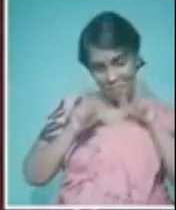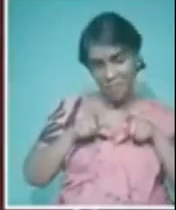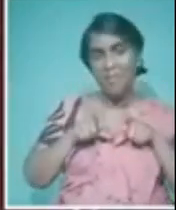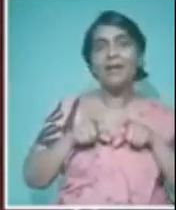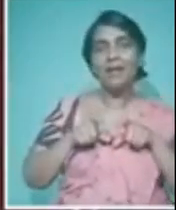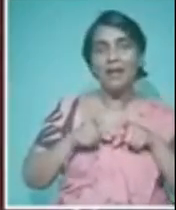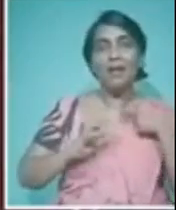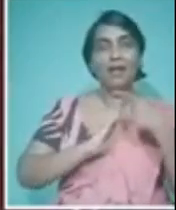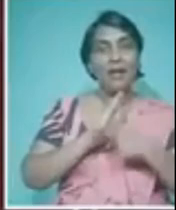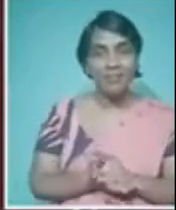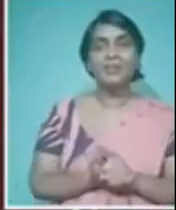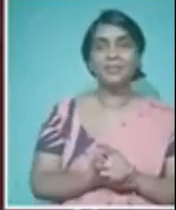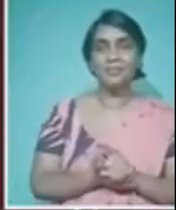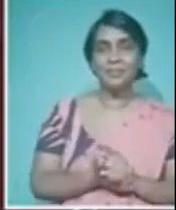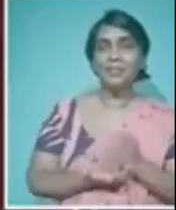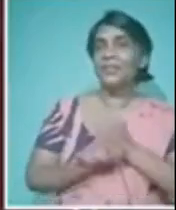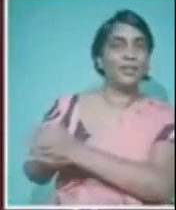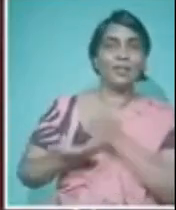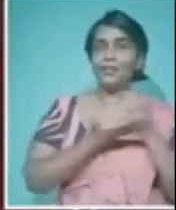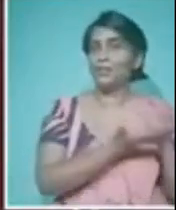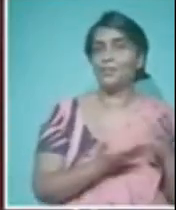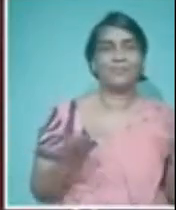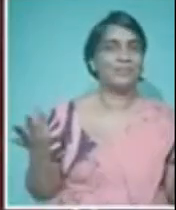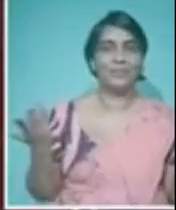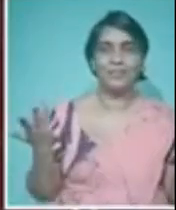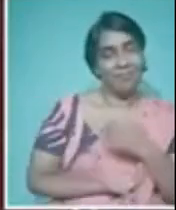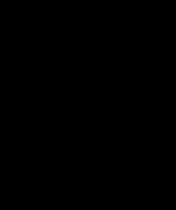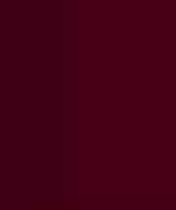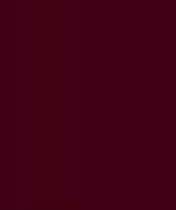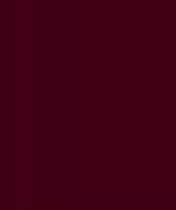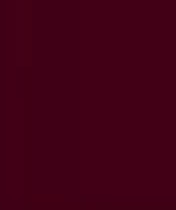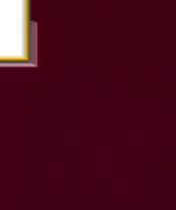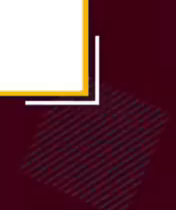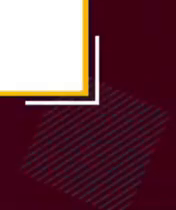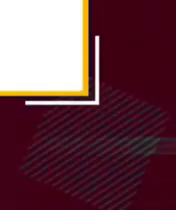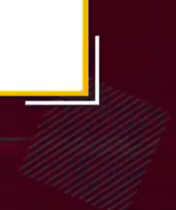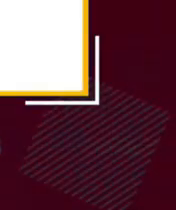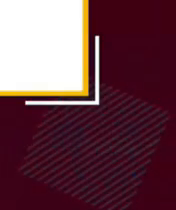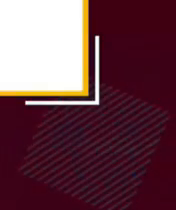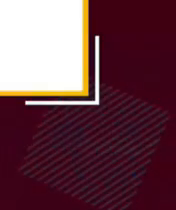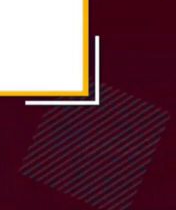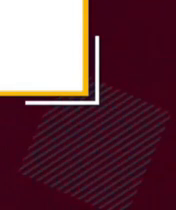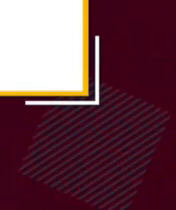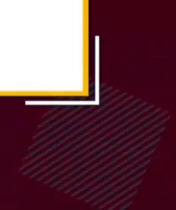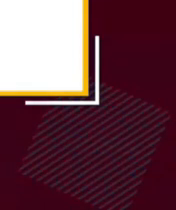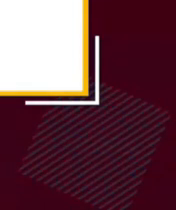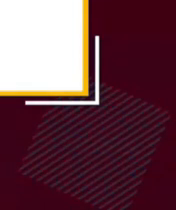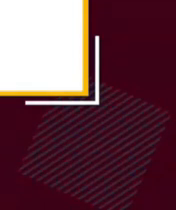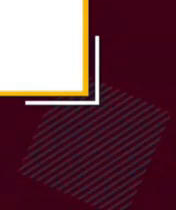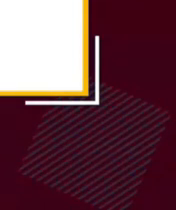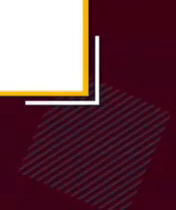ඉන්නවා. ලංකාවට ඇවිල්ලවත් සම්මානේ දෙන්න හදිසියක් නැහැ එතුමට. උණුසුම් පුවත් දෙසනින් දැනගන්න ලක් දෙරණ අපිව